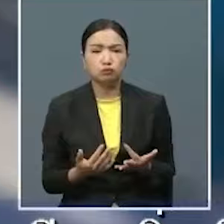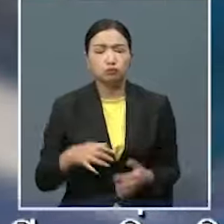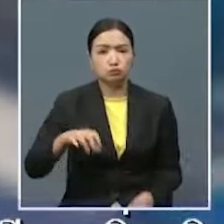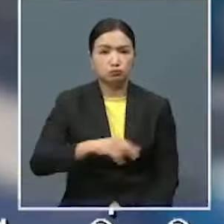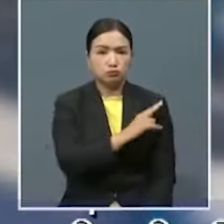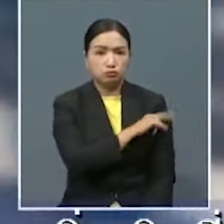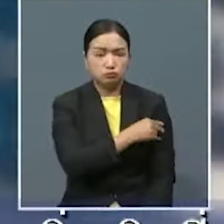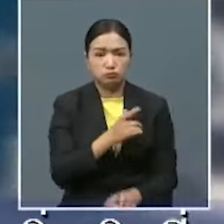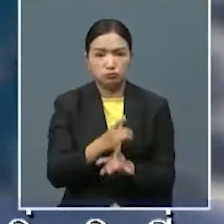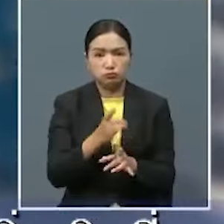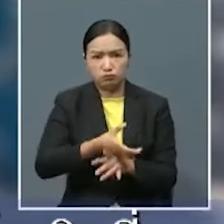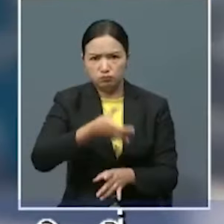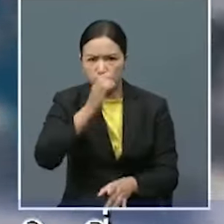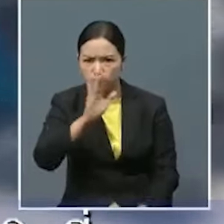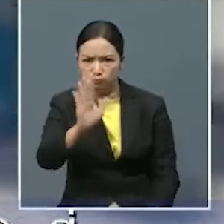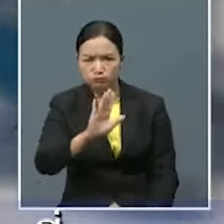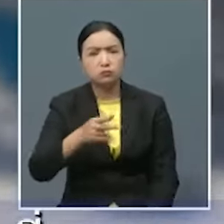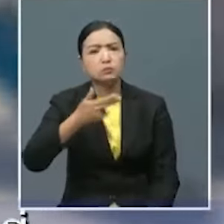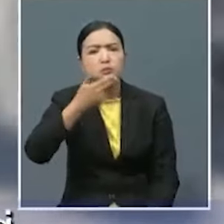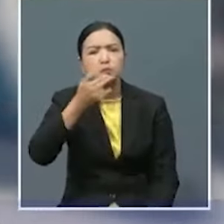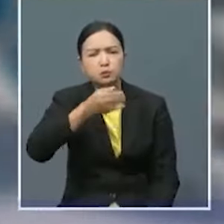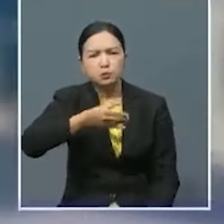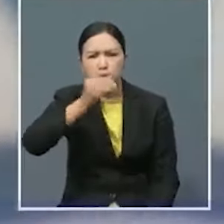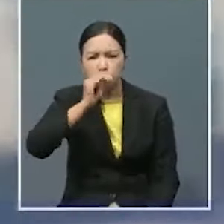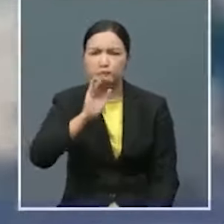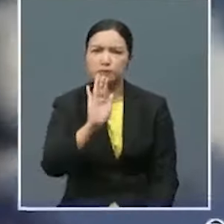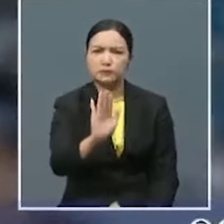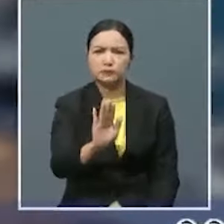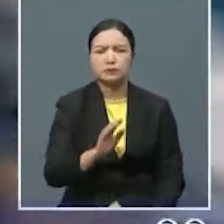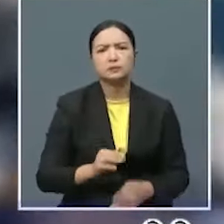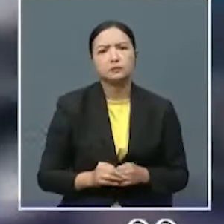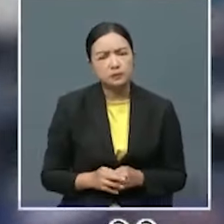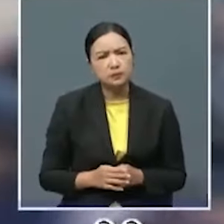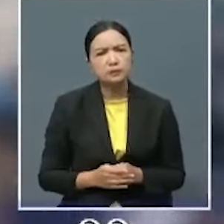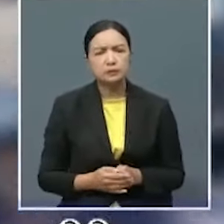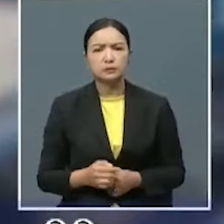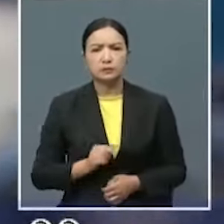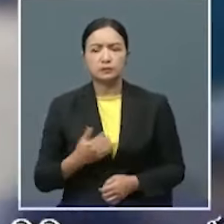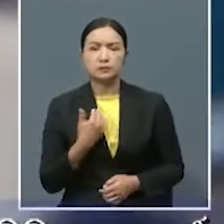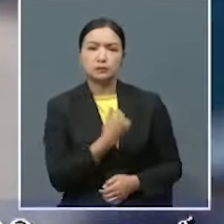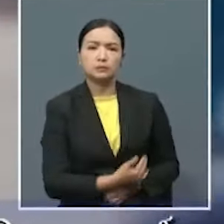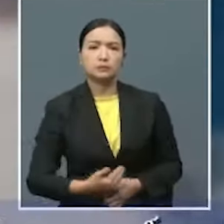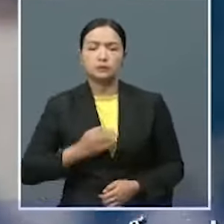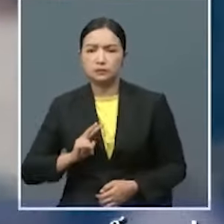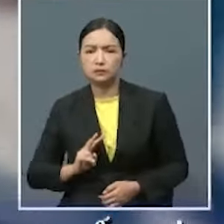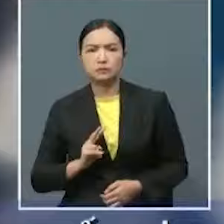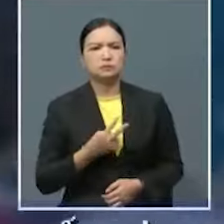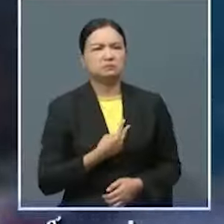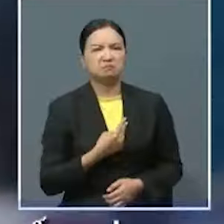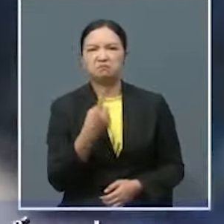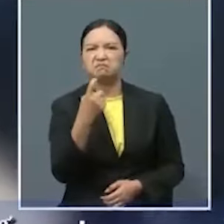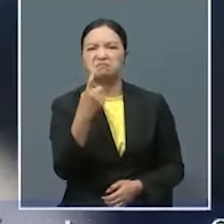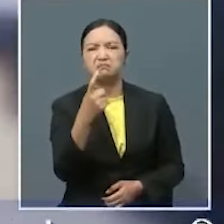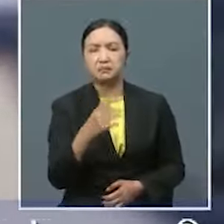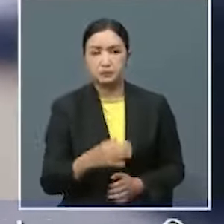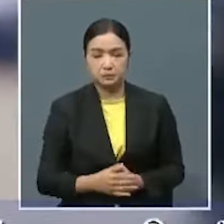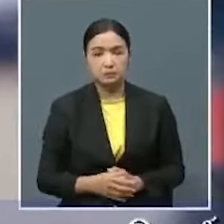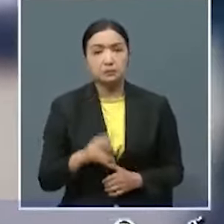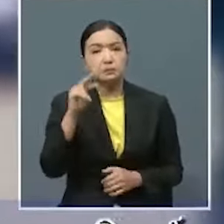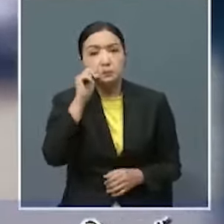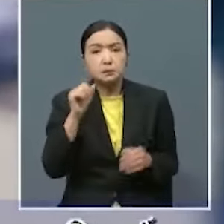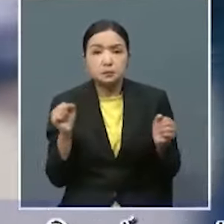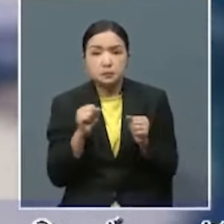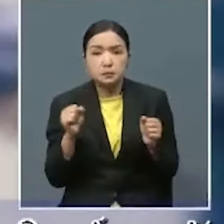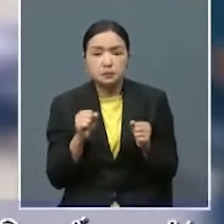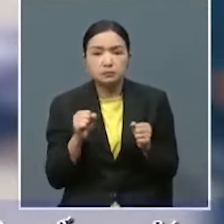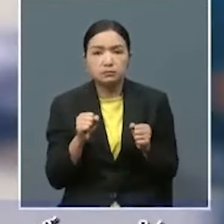าเครื่องดื่มแอลกอฮอล์เนื่องจากเครื่องดื่มจำพวกนี้จะทำให้ความสามารถในการปรับอุณหภูมิของร่างกายสูญเสียไปแล้วก็น้ำเย็นเนี่ยจะทำ